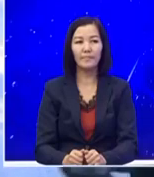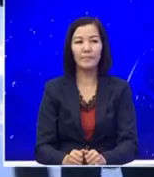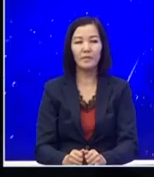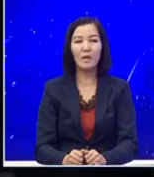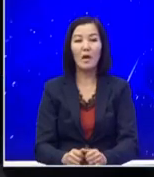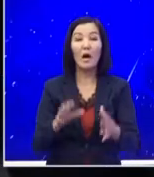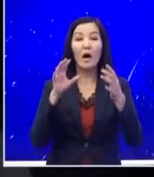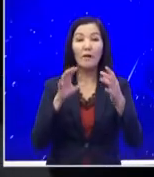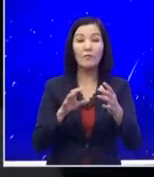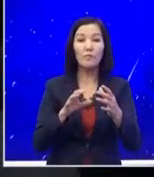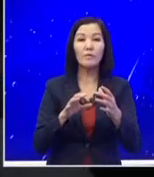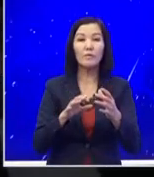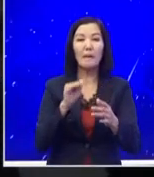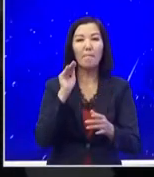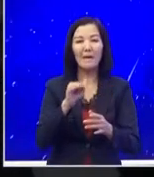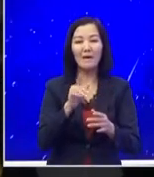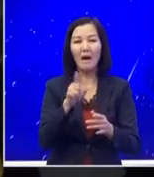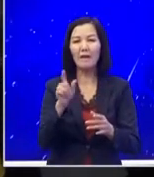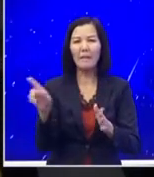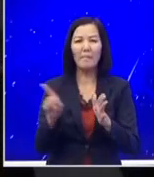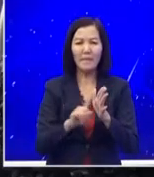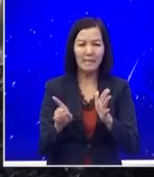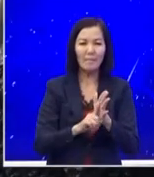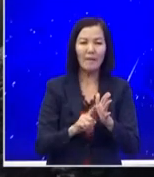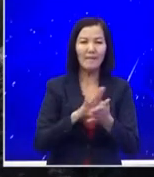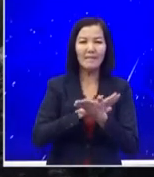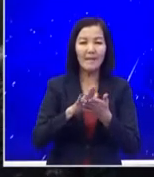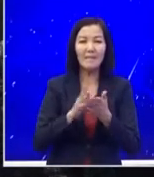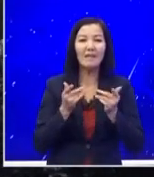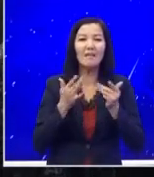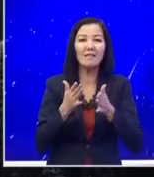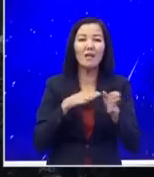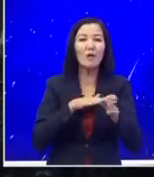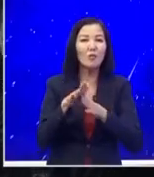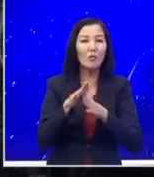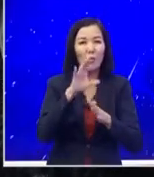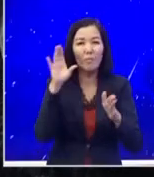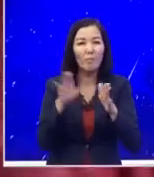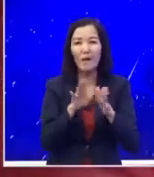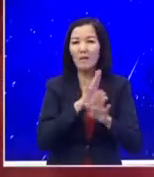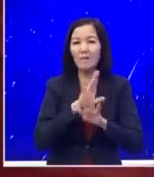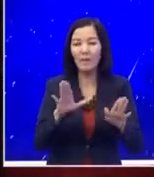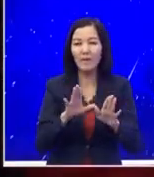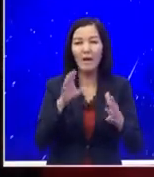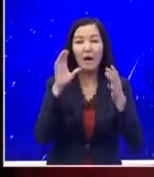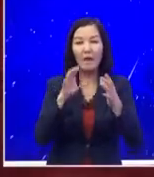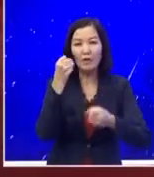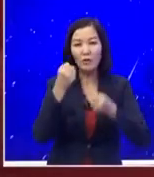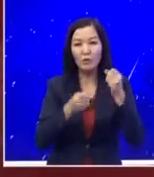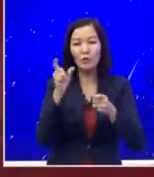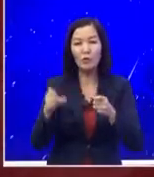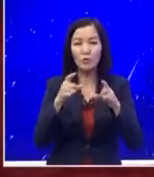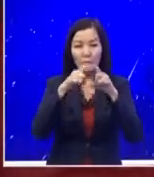Бұл автобустар күніне мыңдаған жолаушыны тасымалдайды. Санитарлық талап ережені толыққанды сақтайды деуге келмес. Бір ғана автокөлік жүргізушісінің